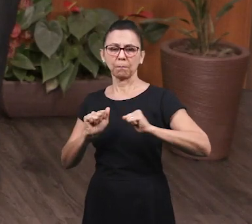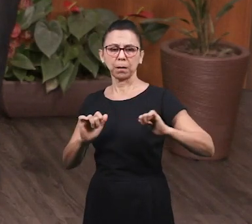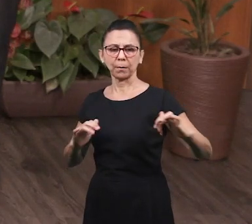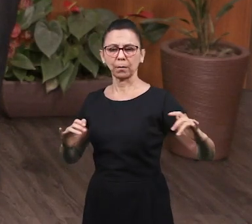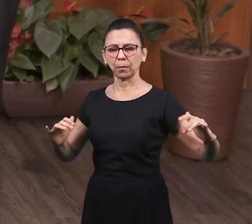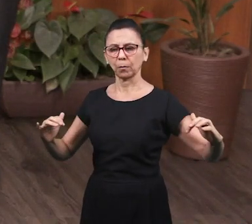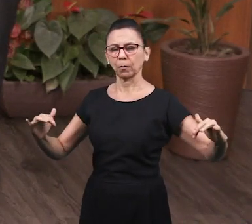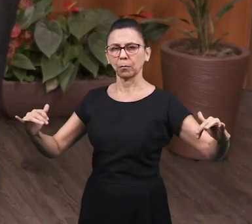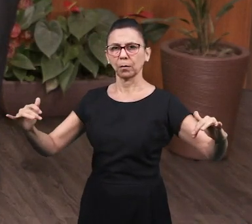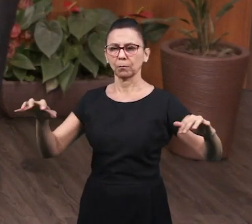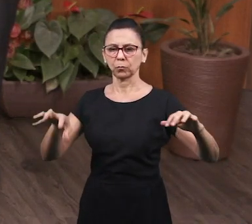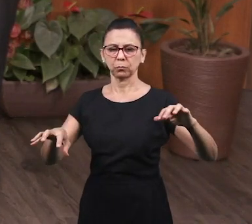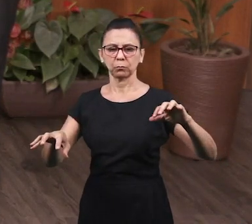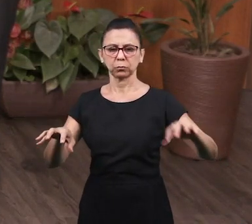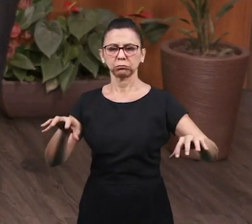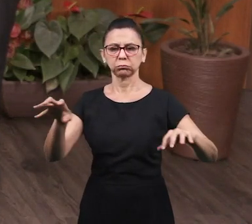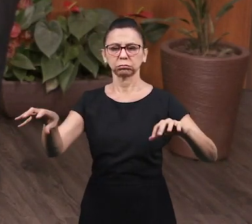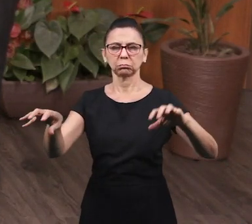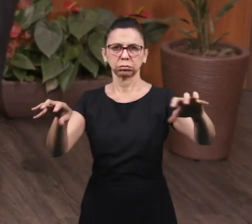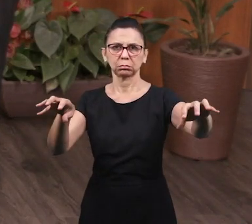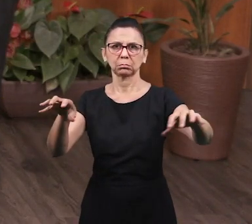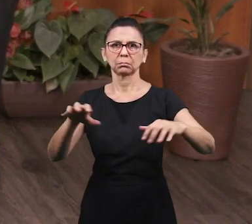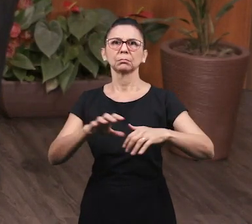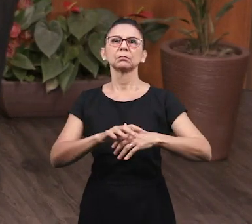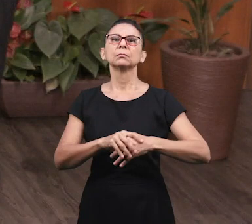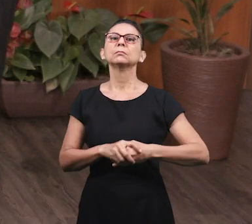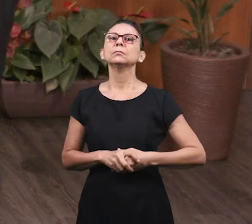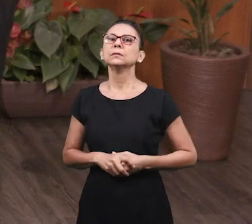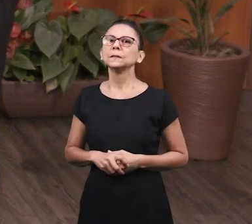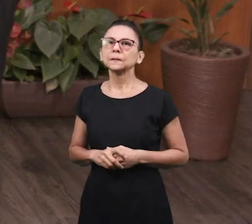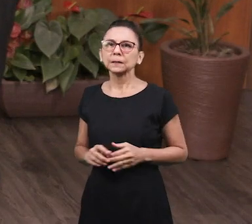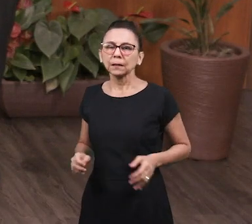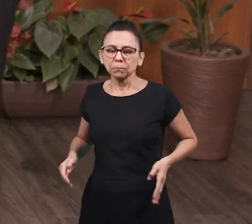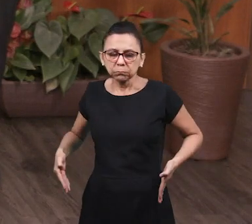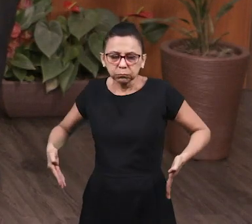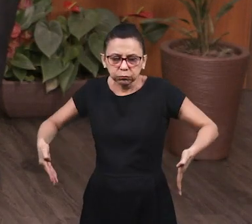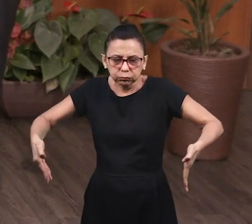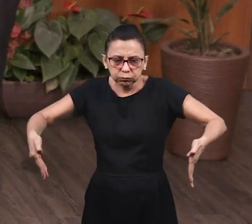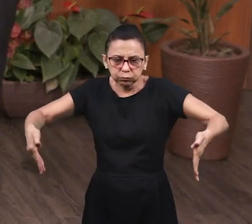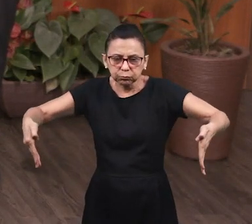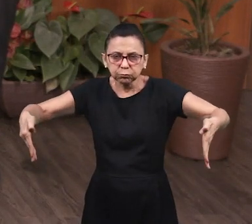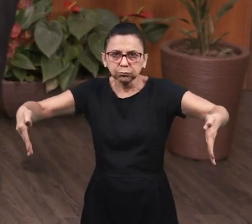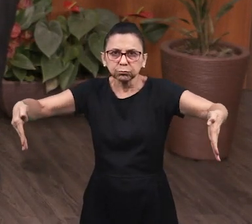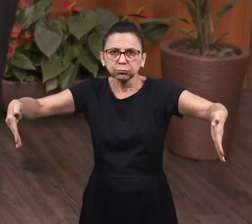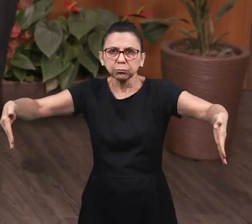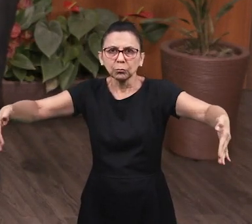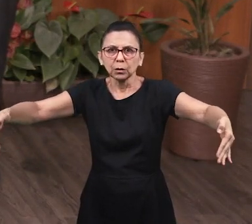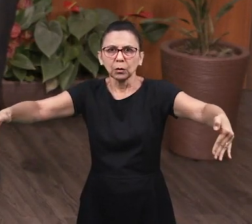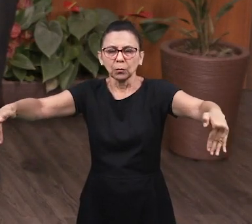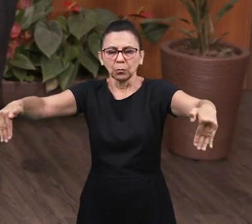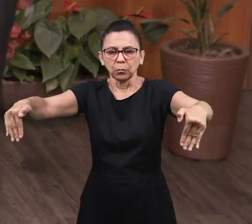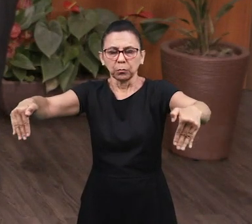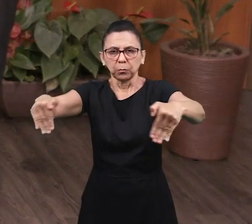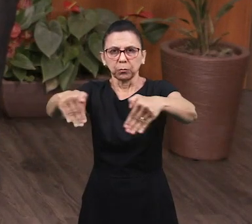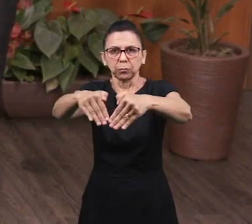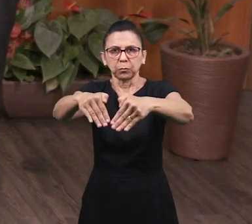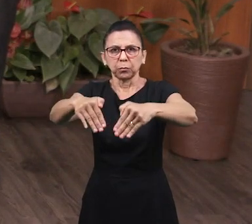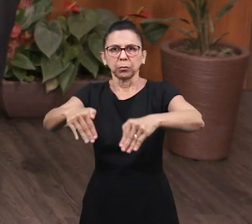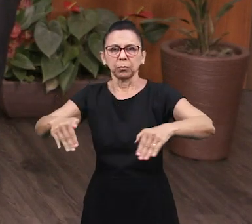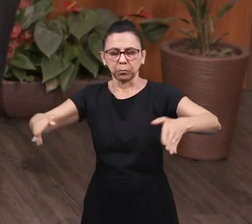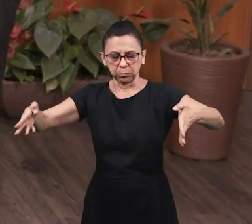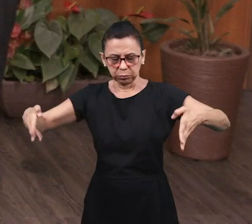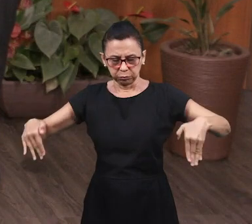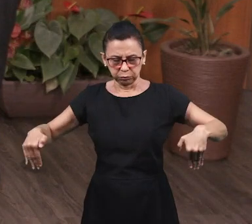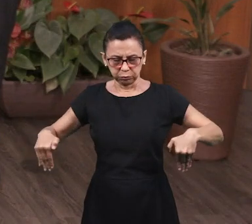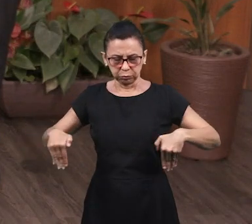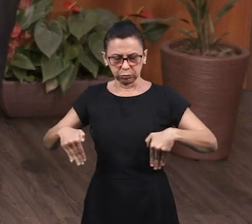la foule, les Israéliens se trouvaient. Ils marchaient vers à l'intérieur de ce mur de